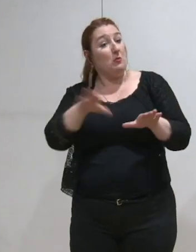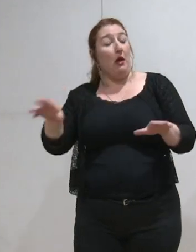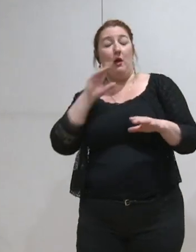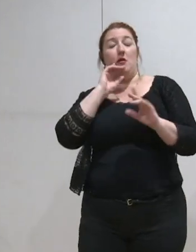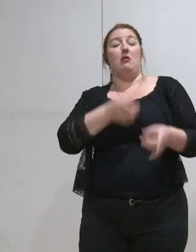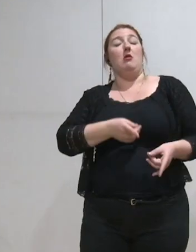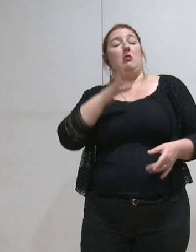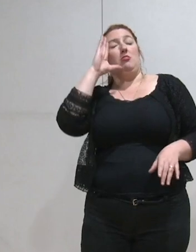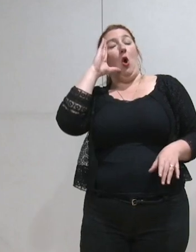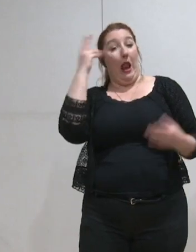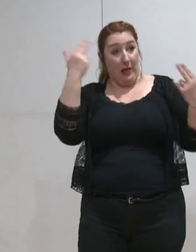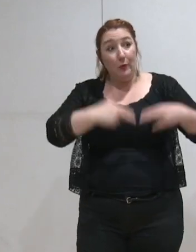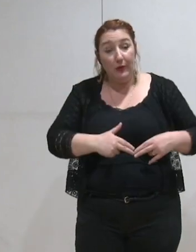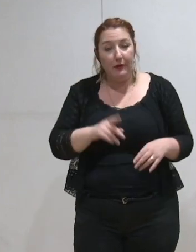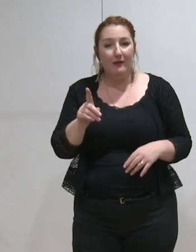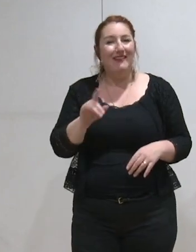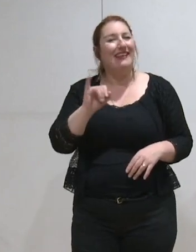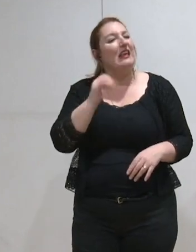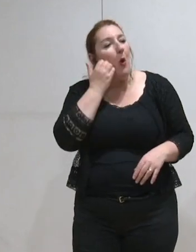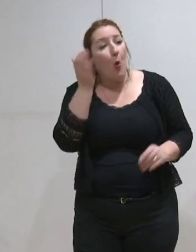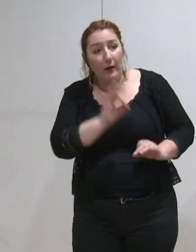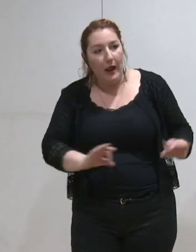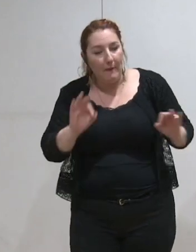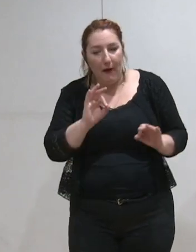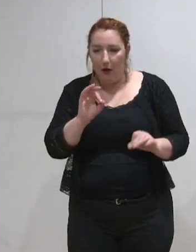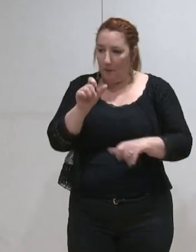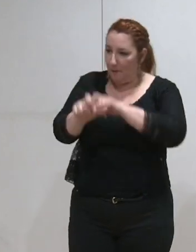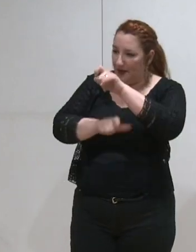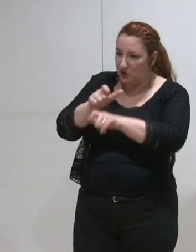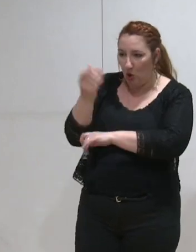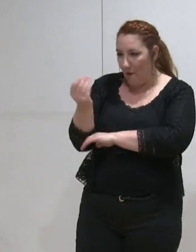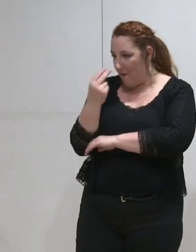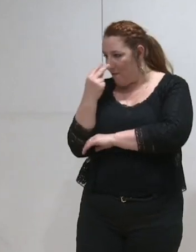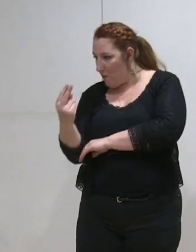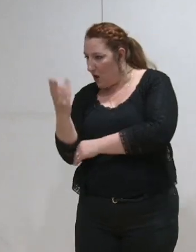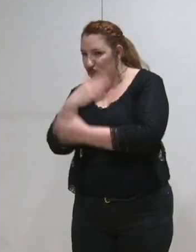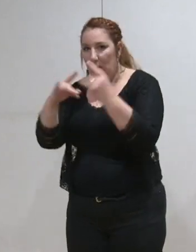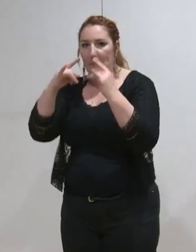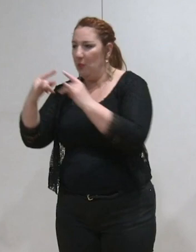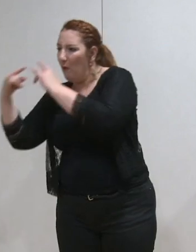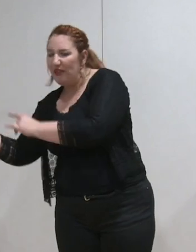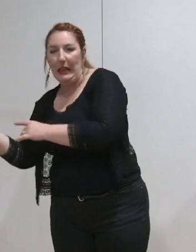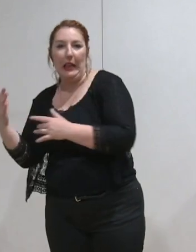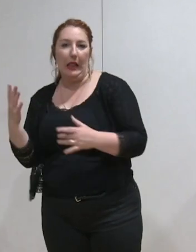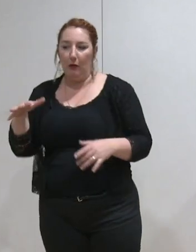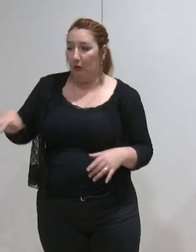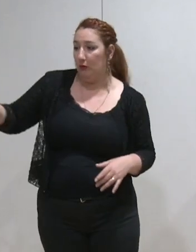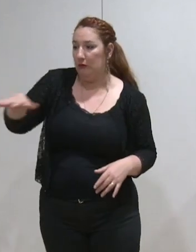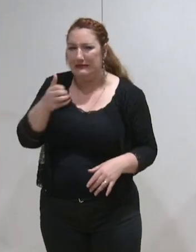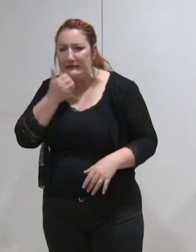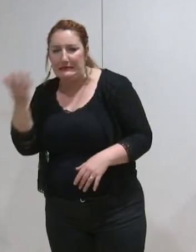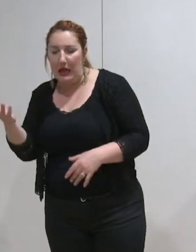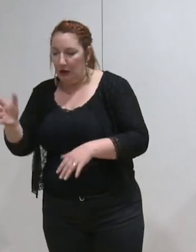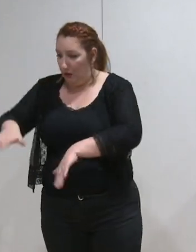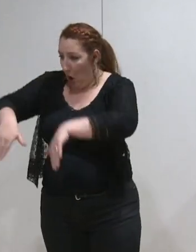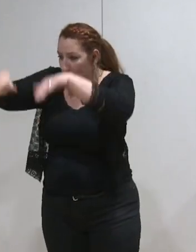en voyant des enfants grandir dans des bidonvillees et qui ne s'étonne pas à côté de ça en voyant des appartement